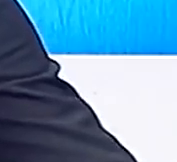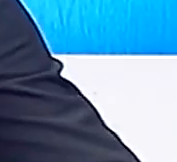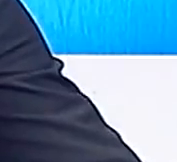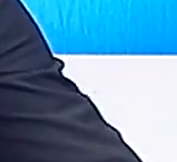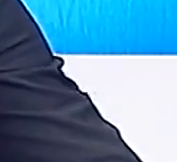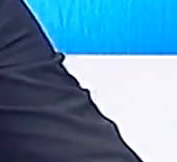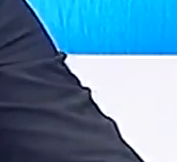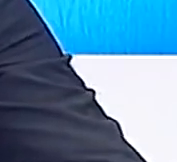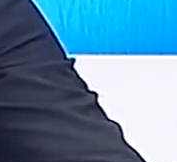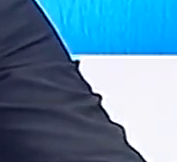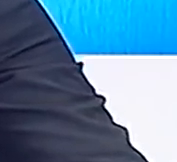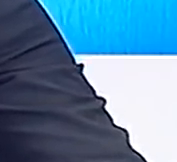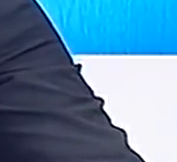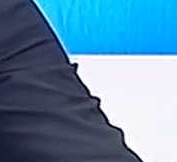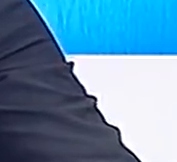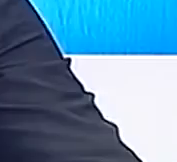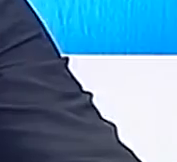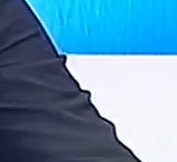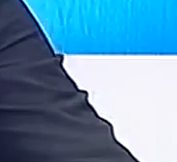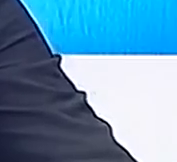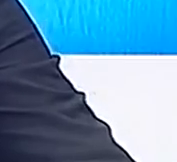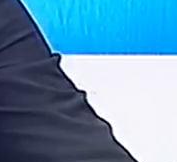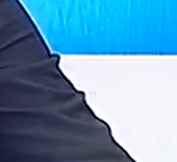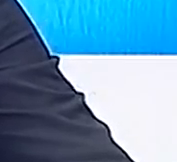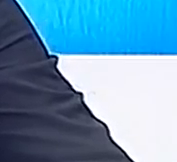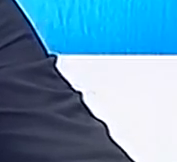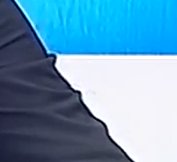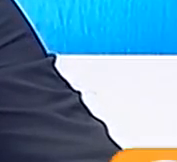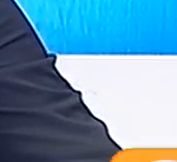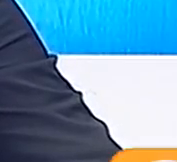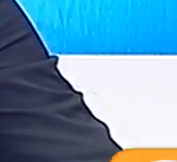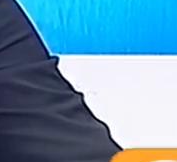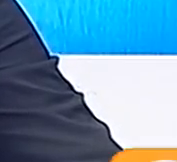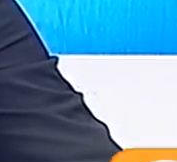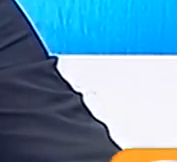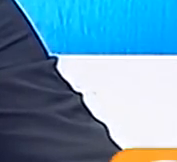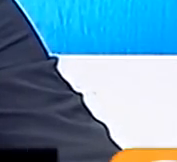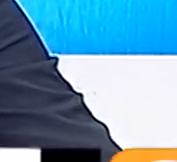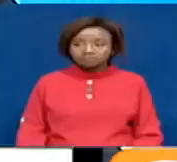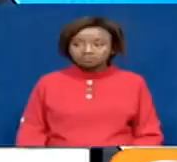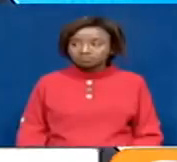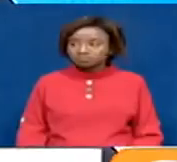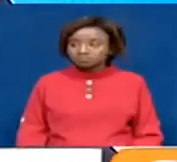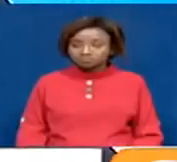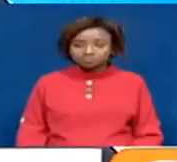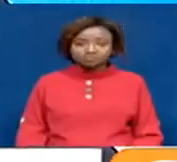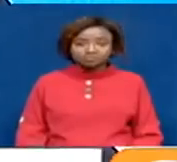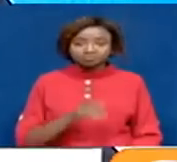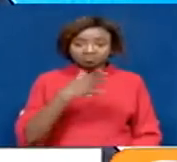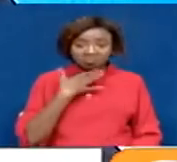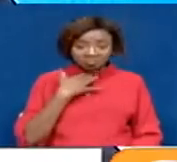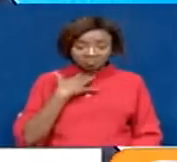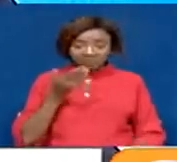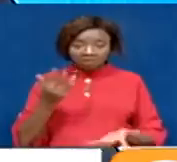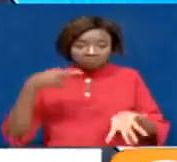Hapo wanaotaka kuwania viti mbalimbali kwenye uchaguzi wa Agosti wana hadi saa 6 usiku kuidhinishwa na msajili wa vyama vya